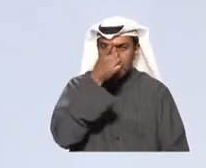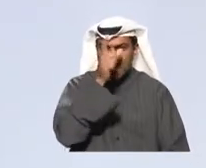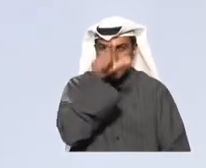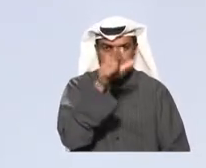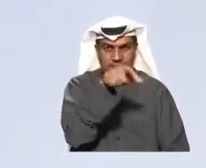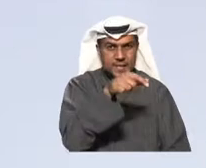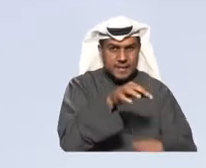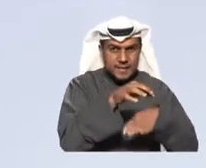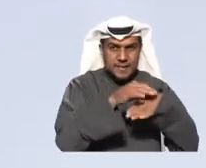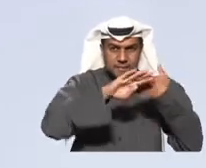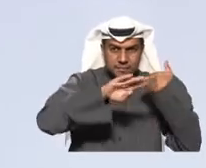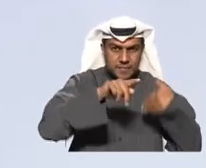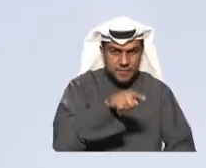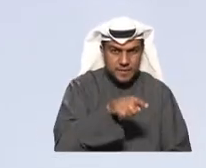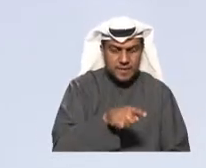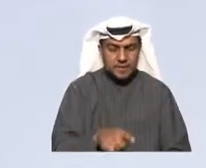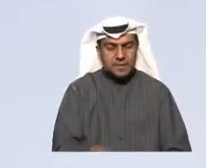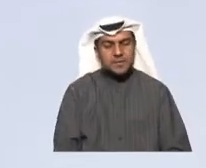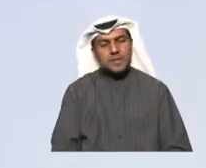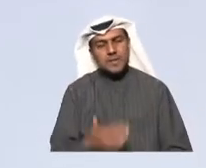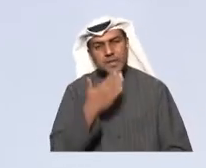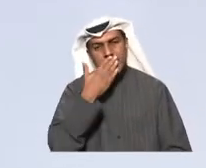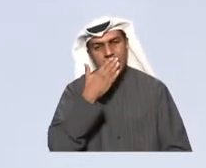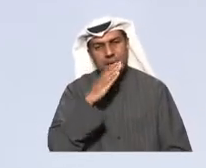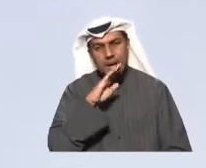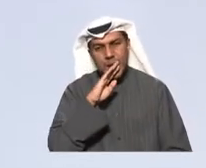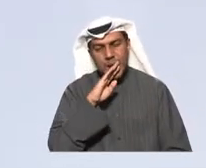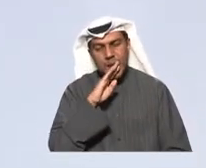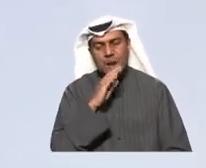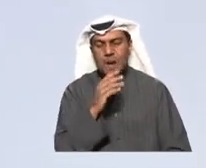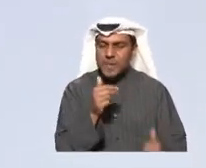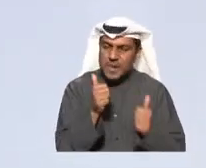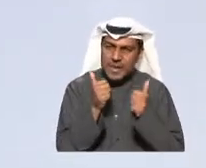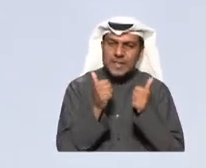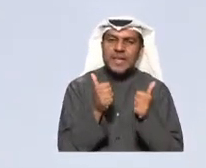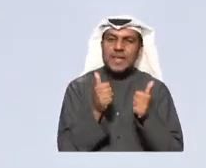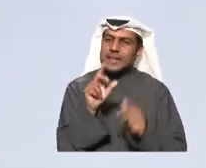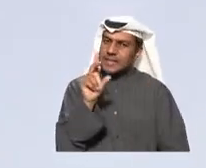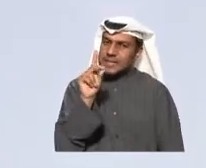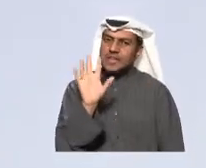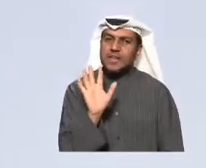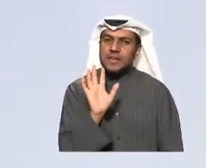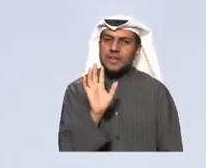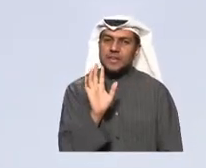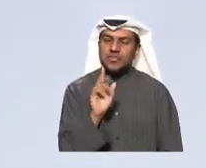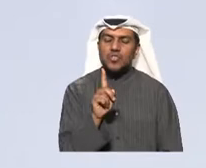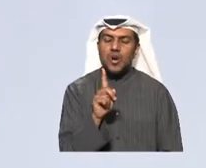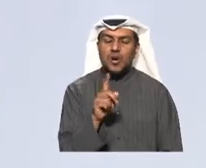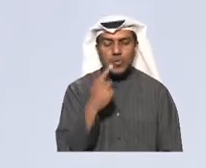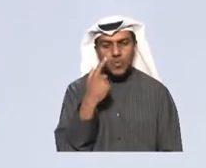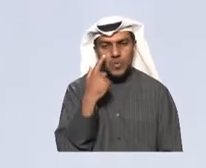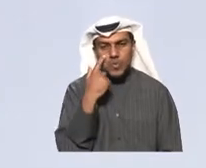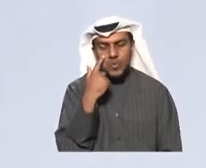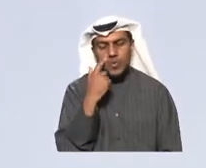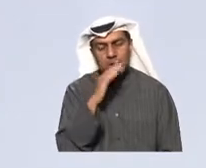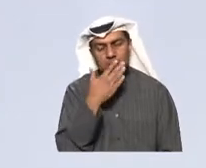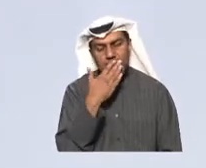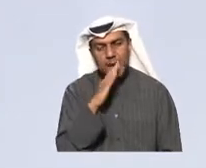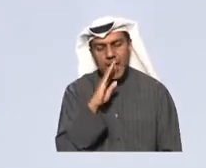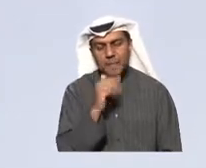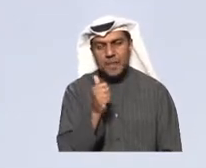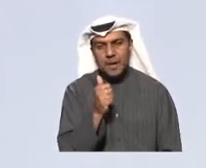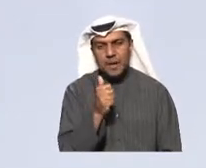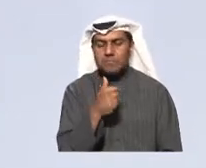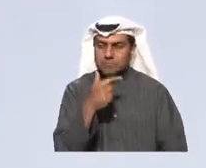أحد المؤسسات العلاجية في دولة الكويت والتابع لوزارة الصحة بحالة صحية جيدة ومستقرة ولله الحمد،